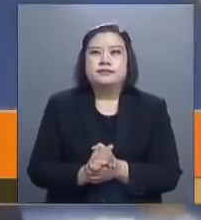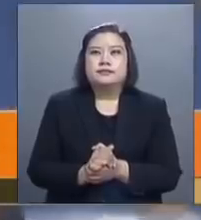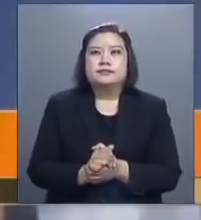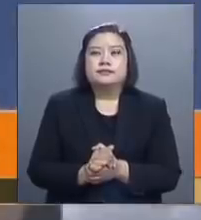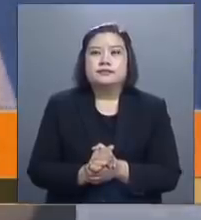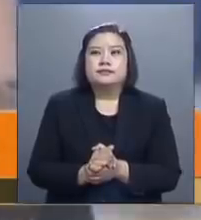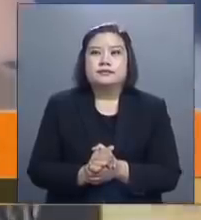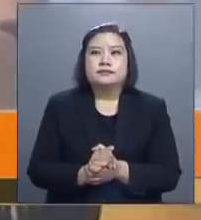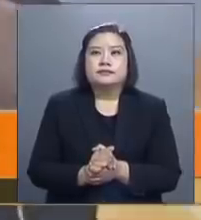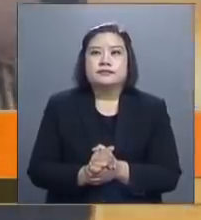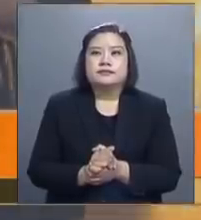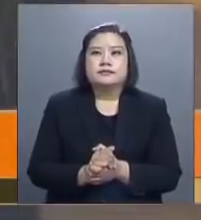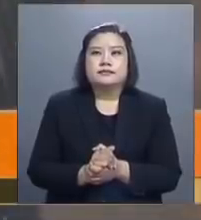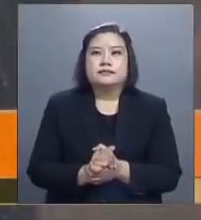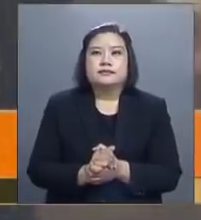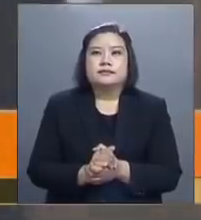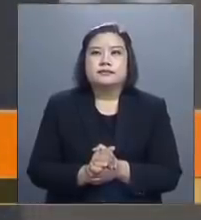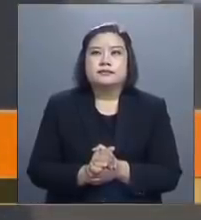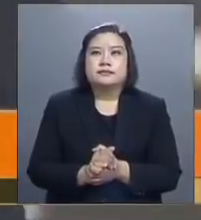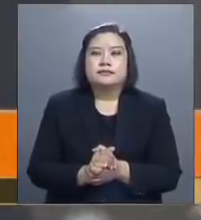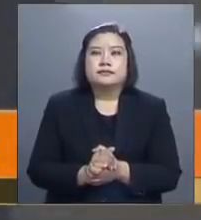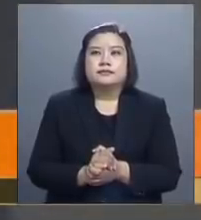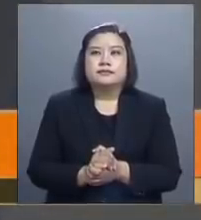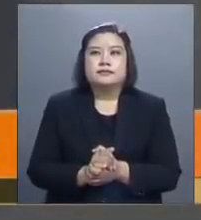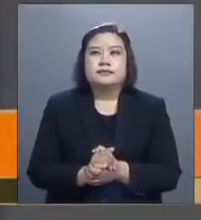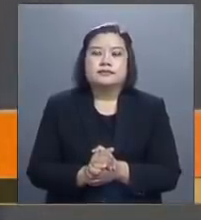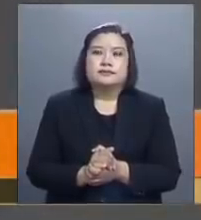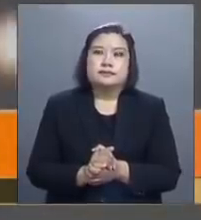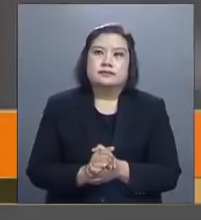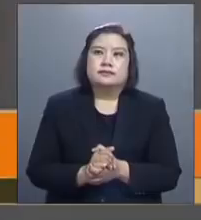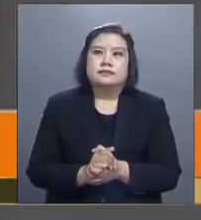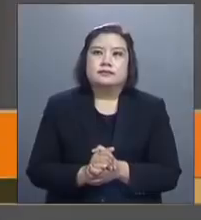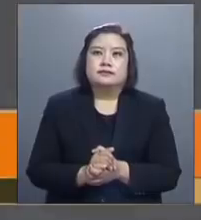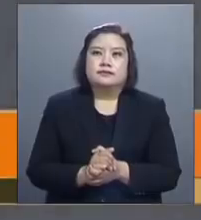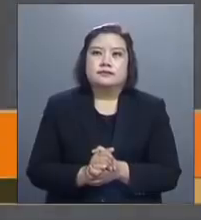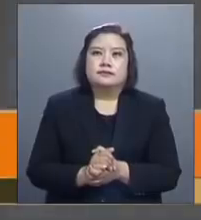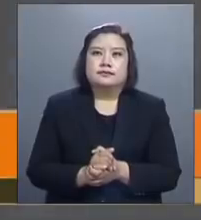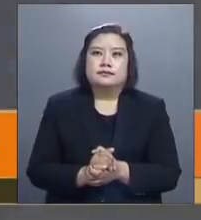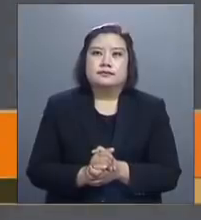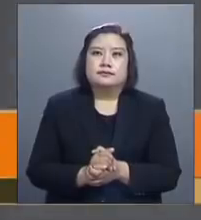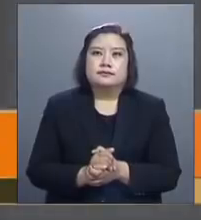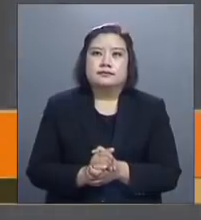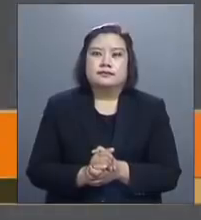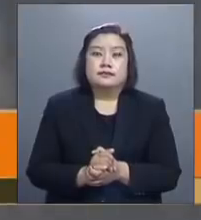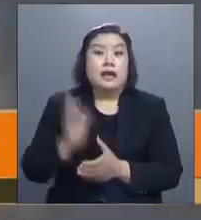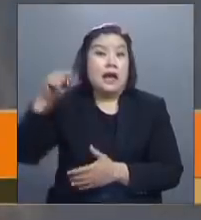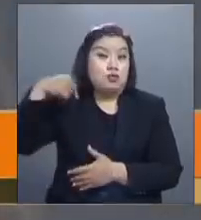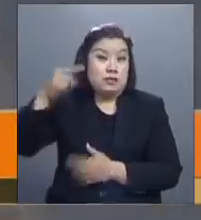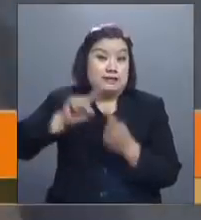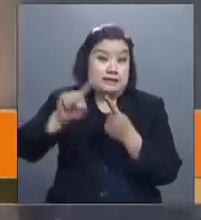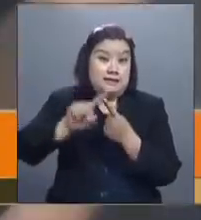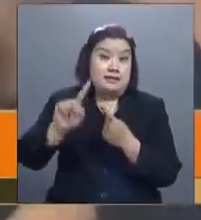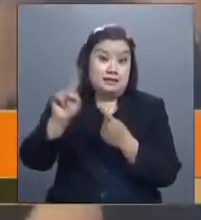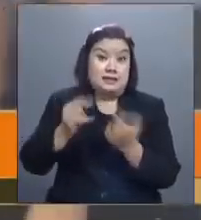Vanessa de Leon from Mexico who is โดยสาวงามผู้ครองตำแหน่งมิส